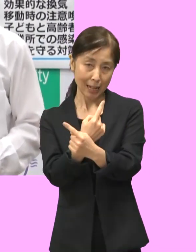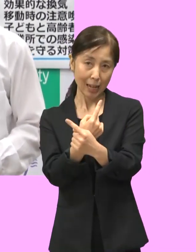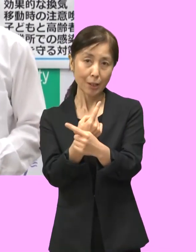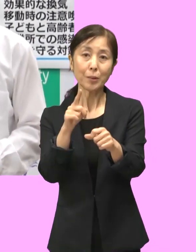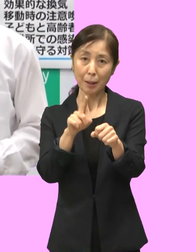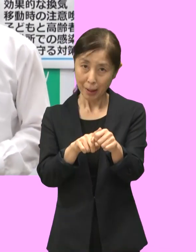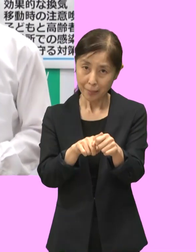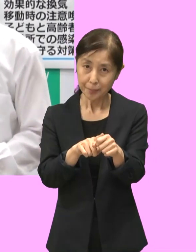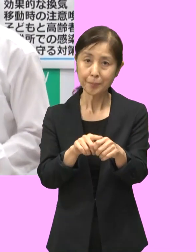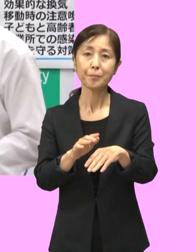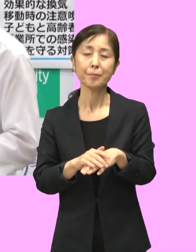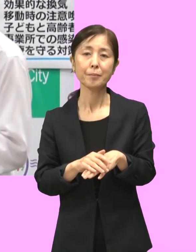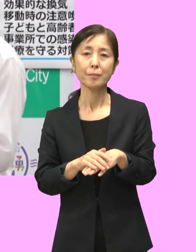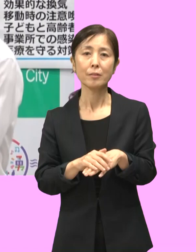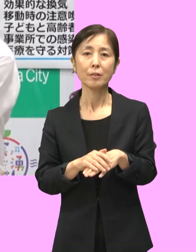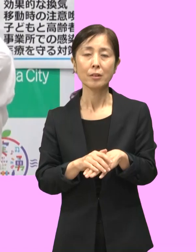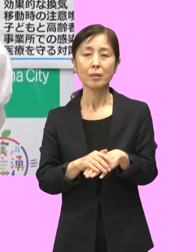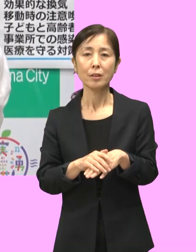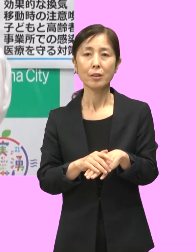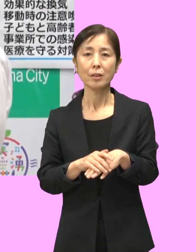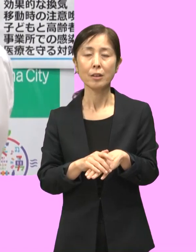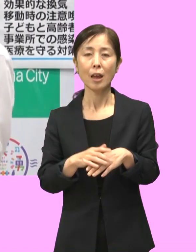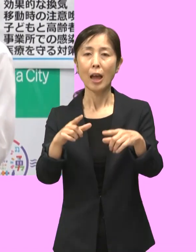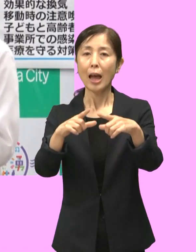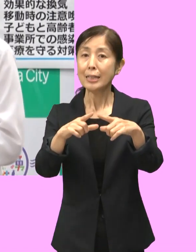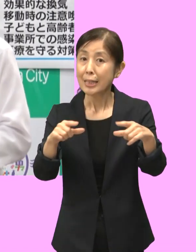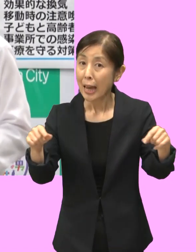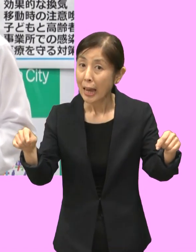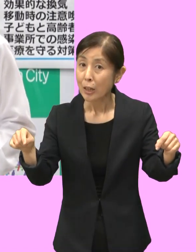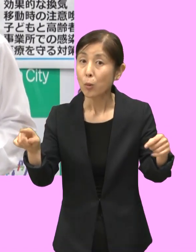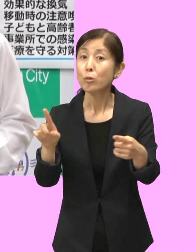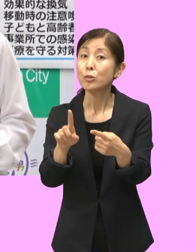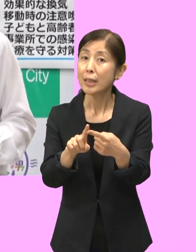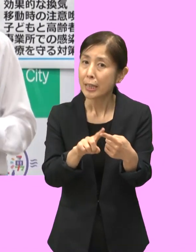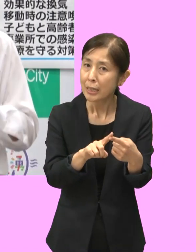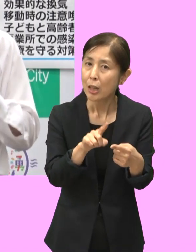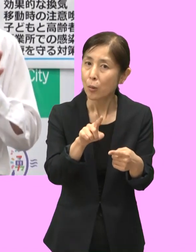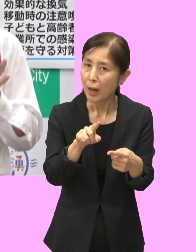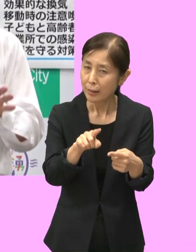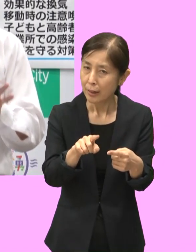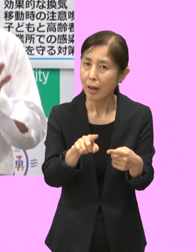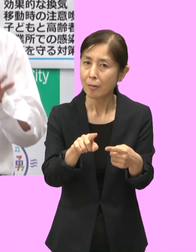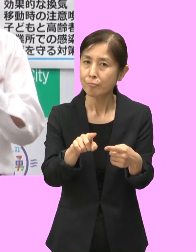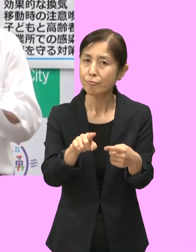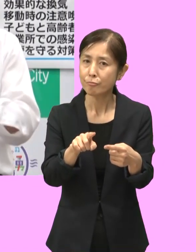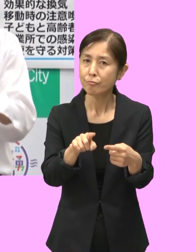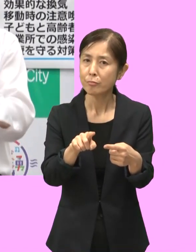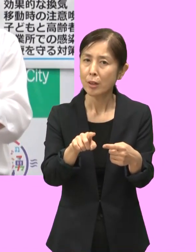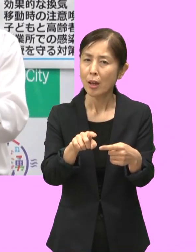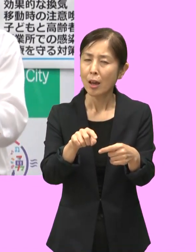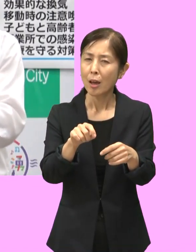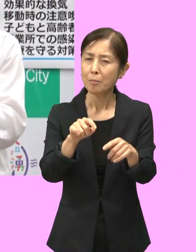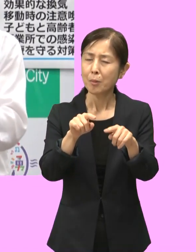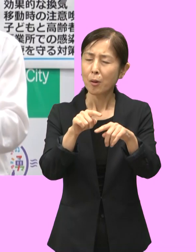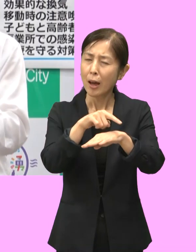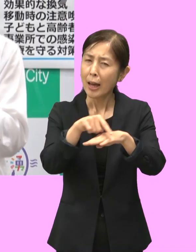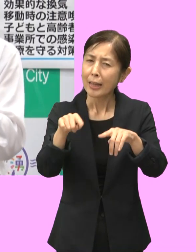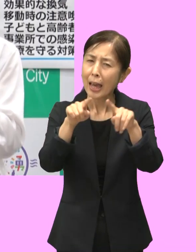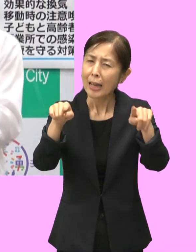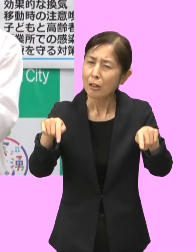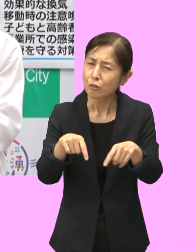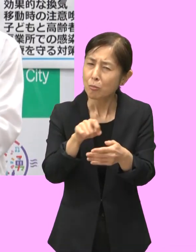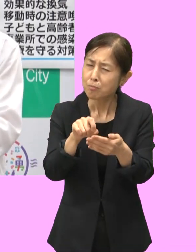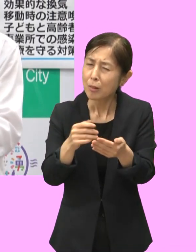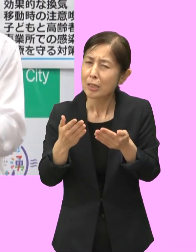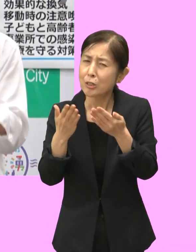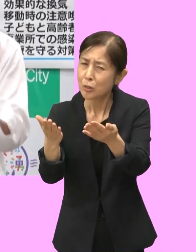です。その点ではやはり全国的にですね、やっぱりこうやって特別にこういうことをやらないと育児休業取